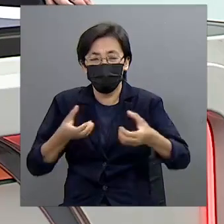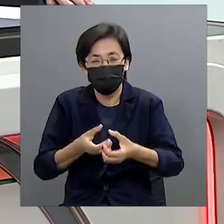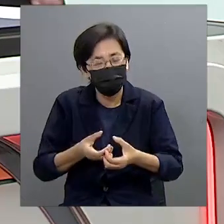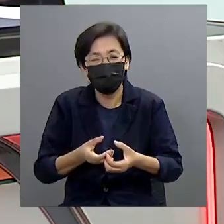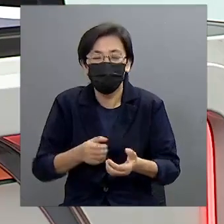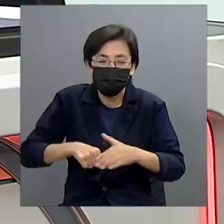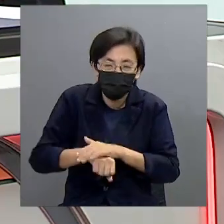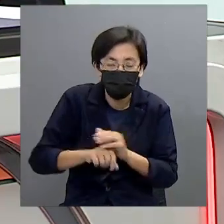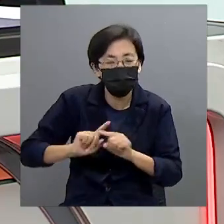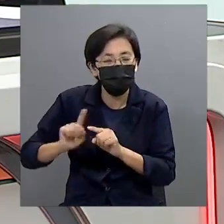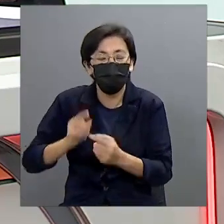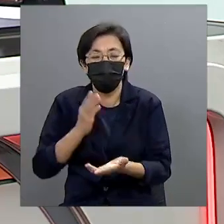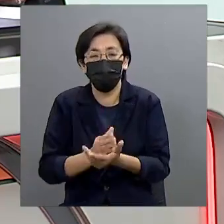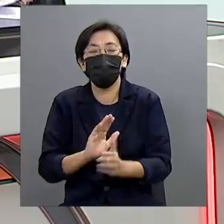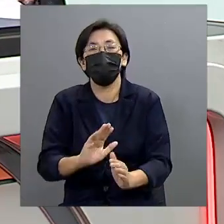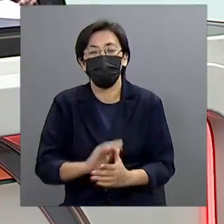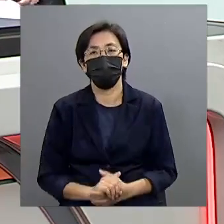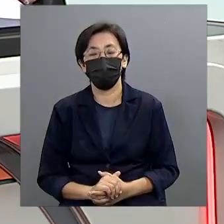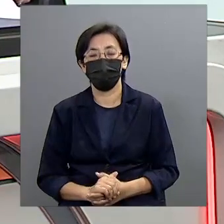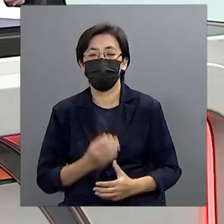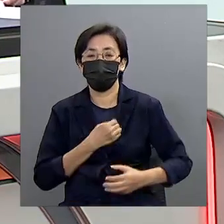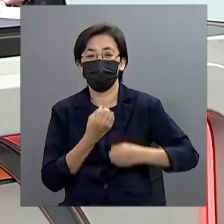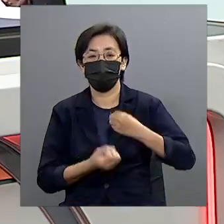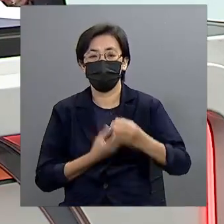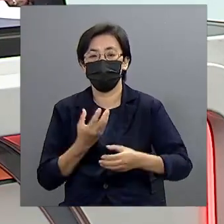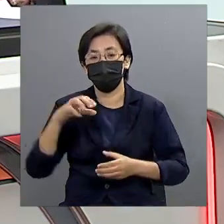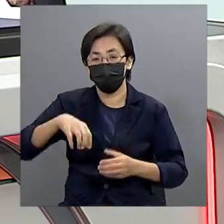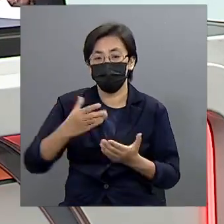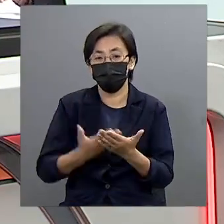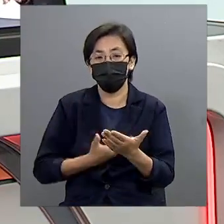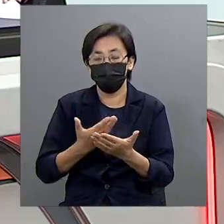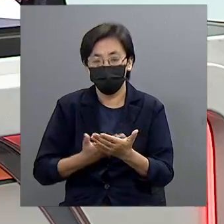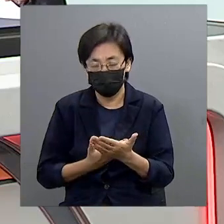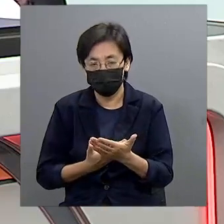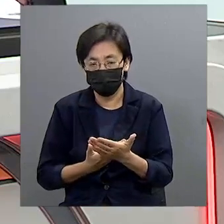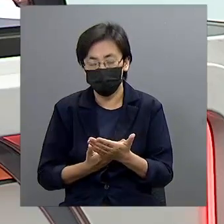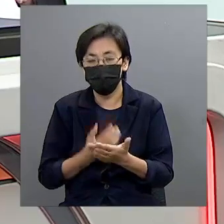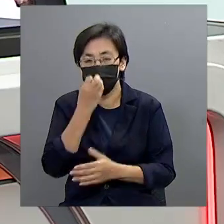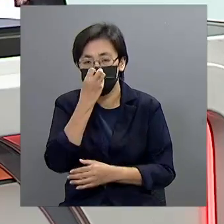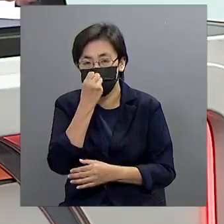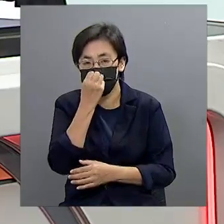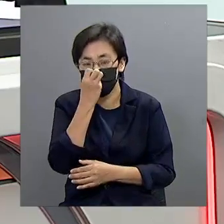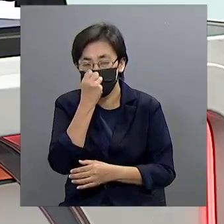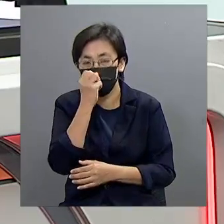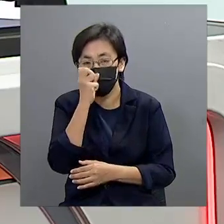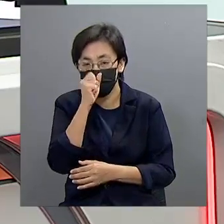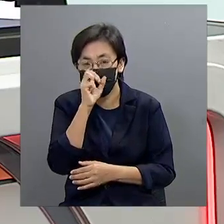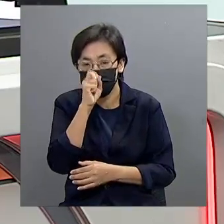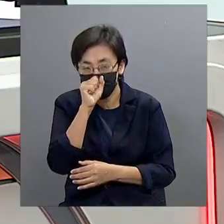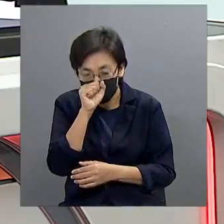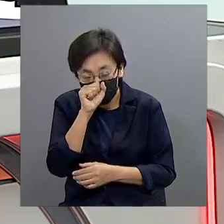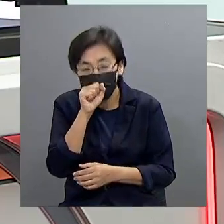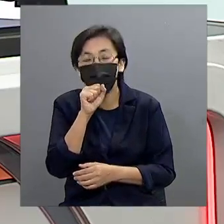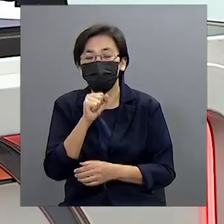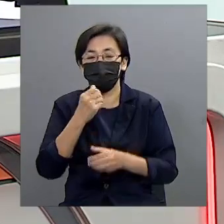การสะท้อนมุมมองหลังจากที่สำนักงานสลากกินแบ่งรัฐบาลอาจจะเรียกว่าเป็นการยกเครื่องเบาๆแต่ impact ค่อนข้างมากนะคะสำหรับ